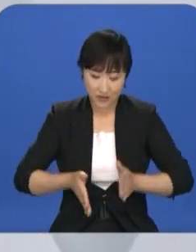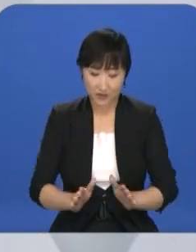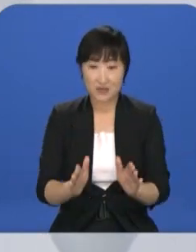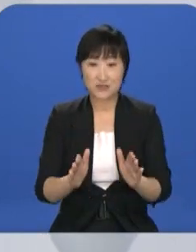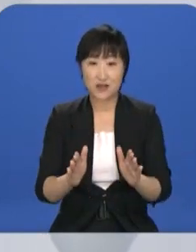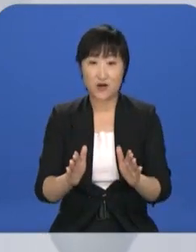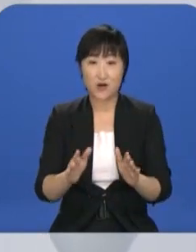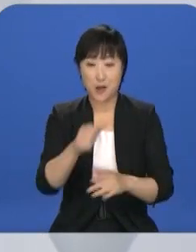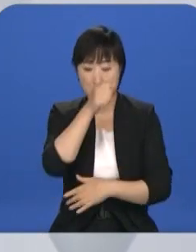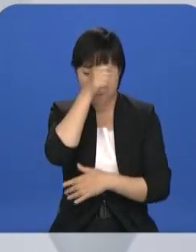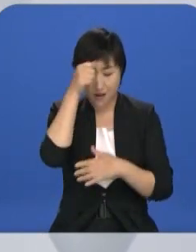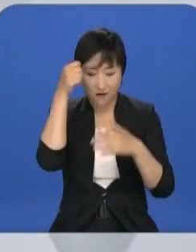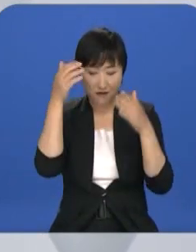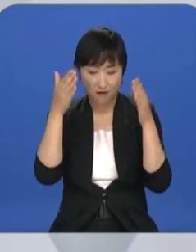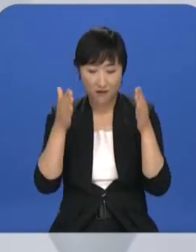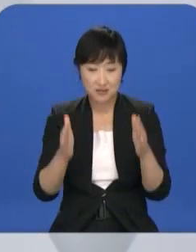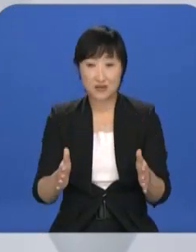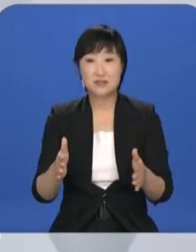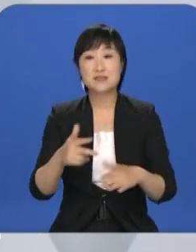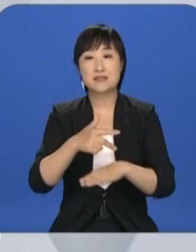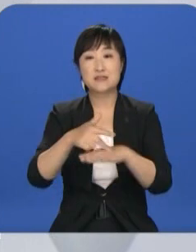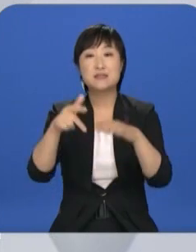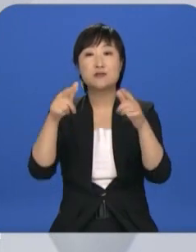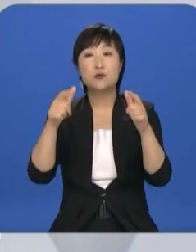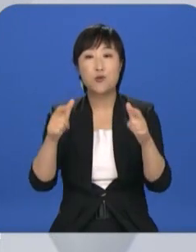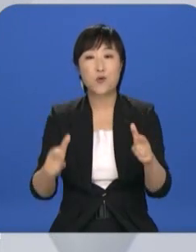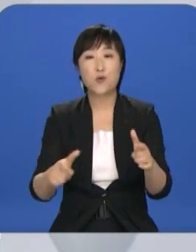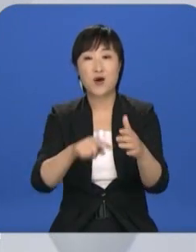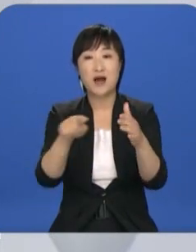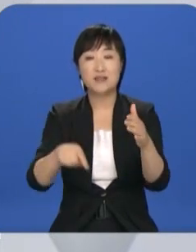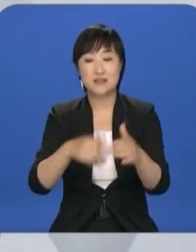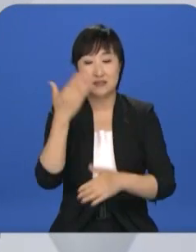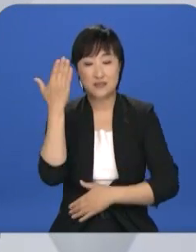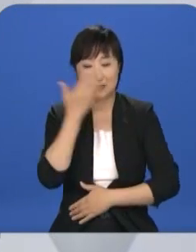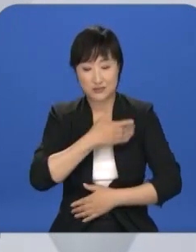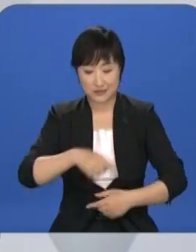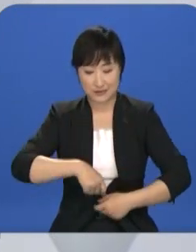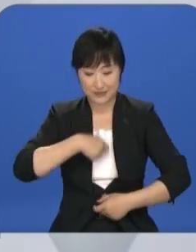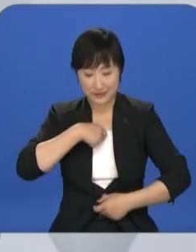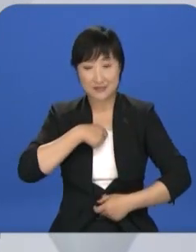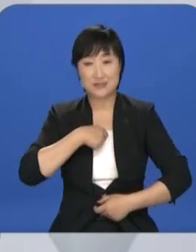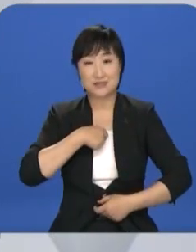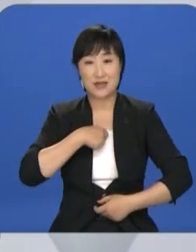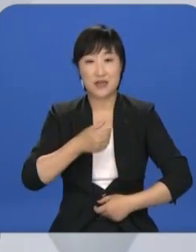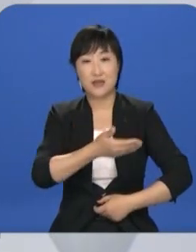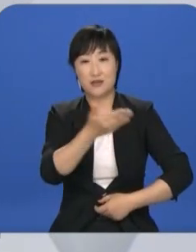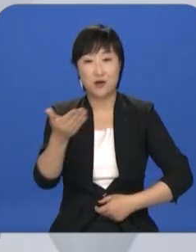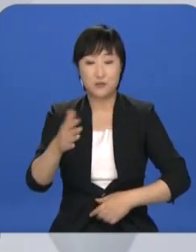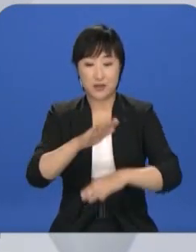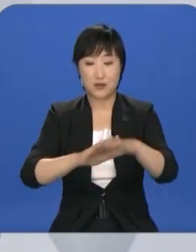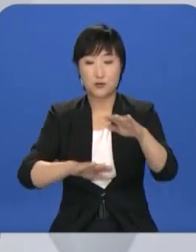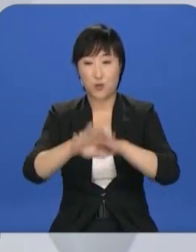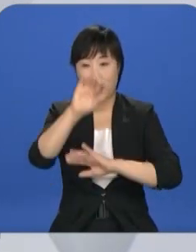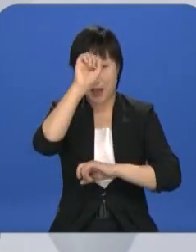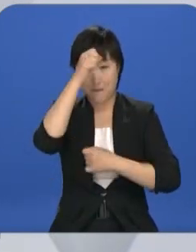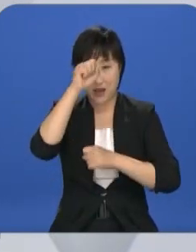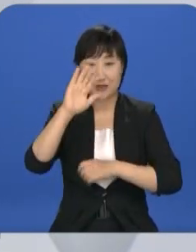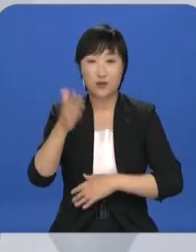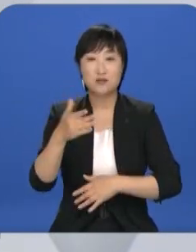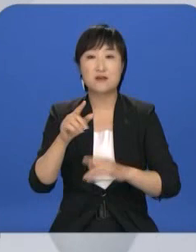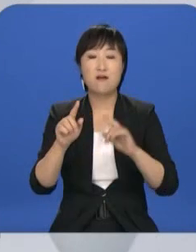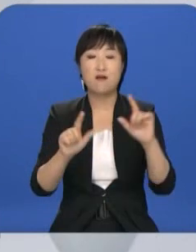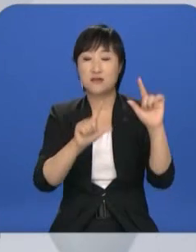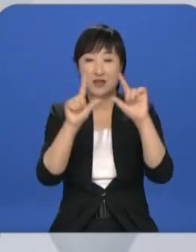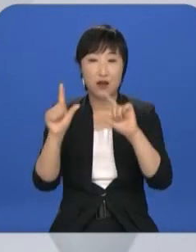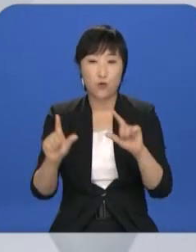태어나서 평생을 진도에서 정직하고 깨끗하게 여러분들의 손과 발이 되어